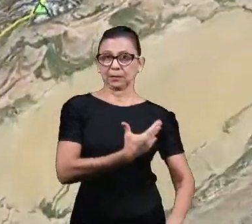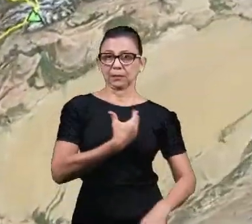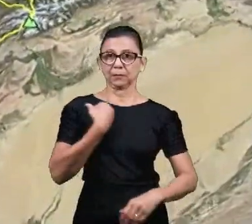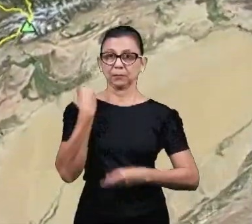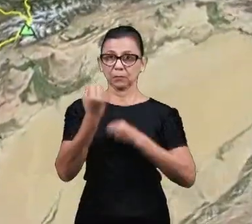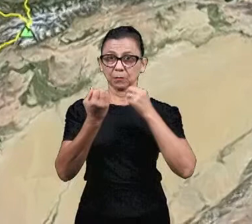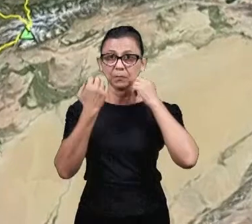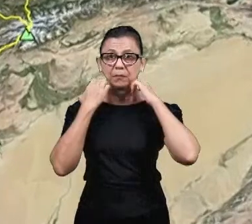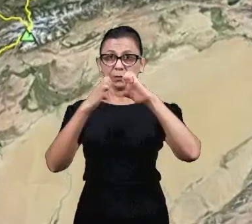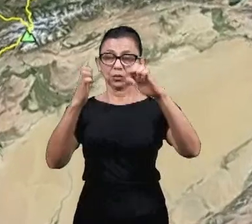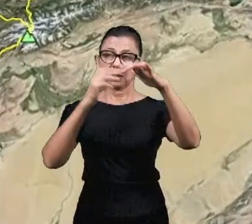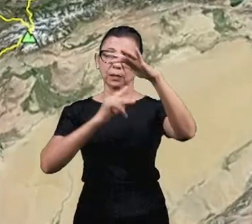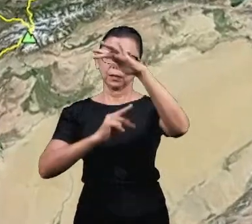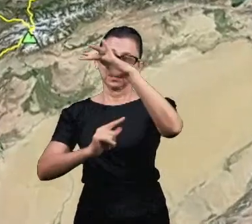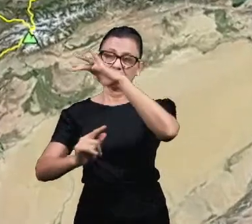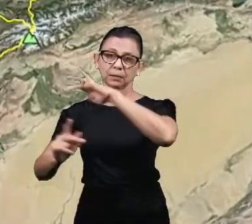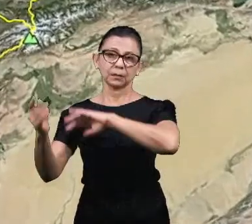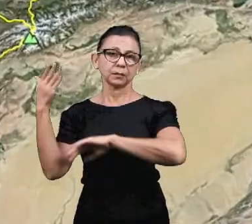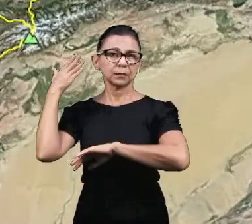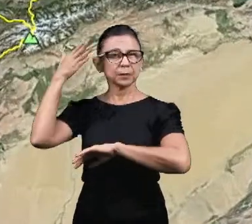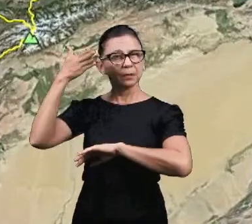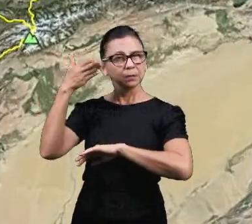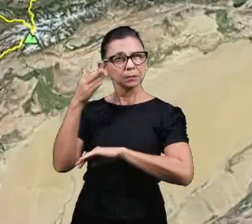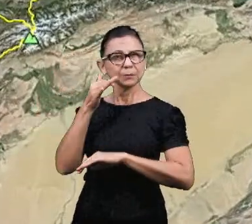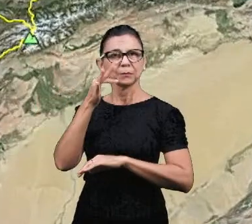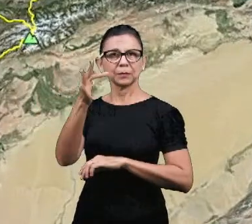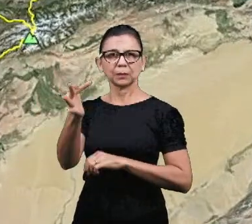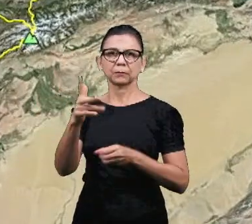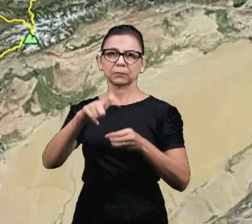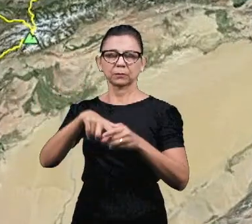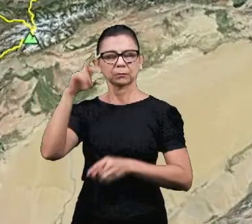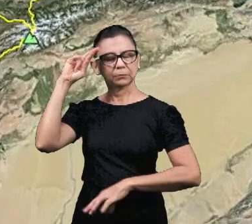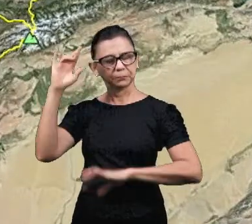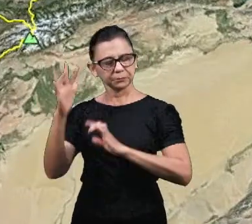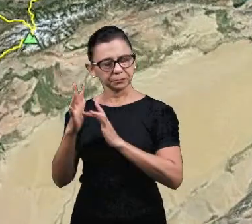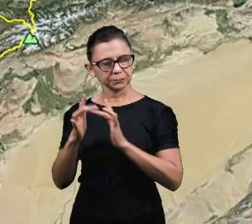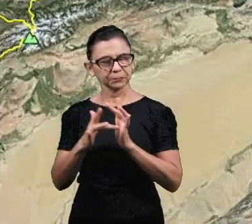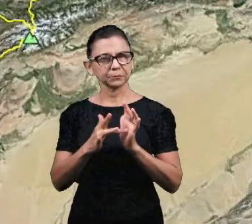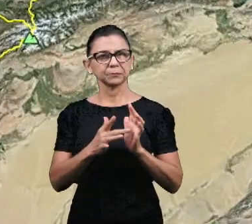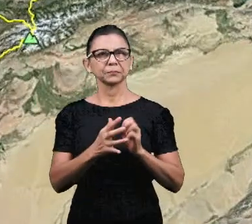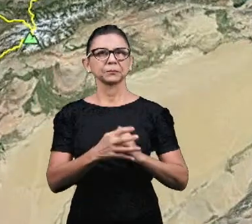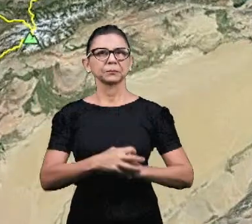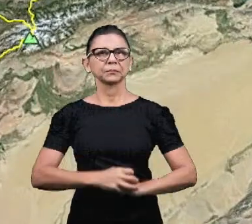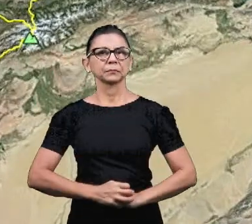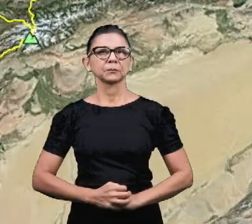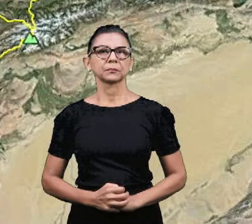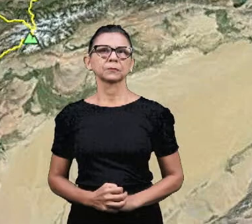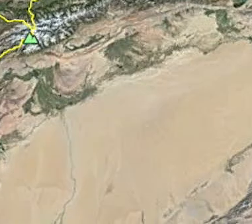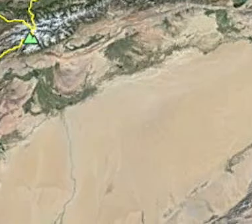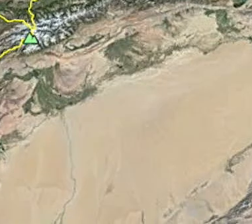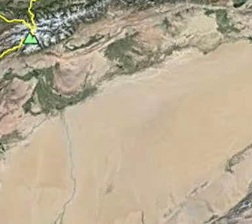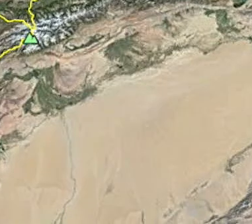par l'évangile éternel et par le message du retour imminent du Seigneur Jésus.